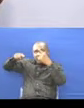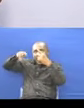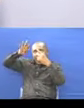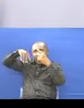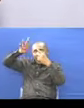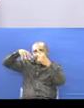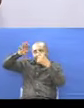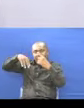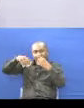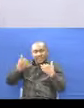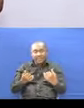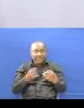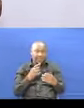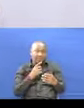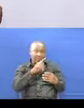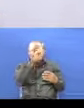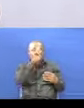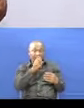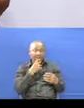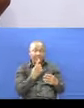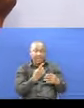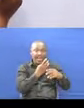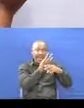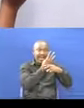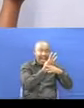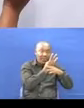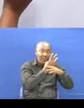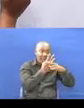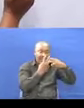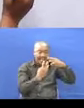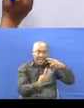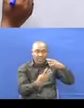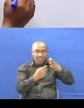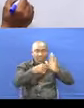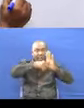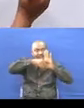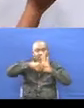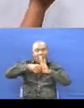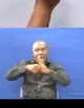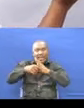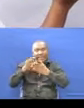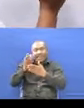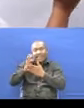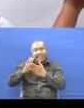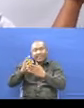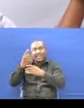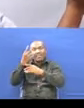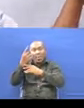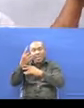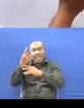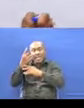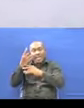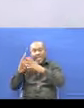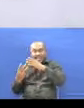linasema tatu ya tatu, ukiitoa sehemu moja ambayo imetoa kivuli, huku pamoja